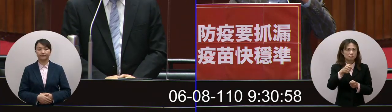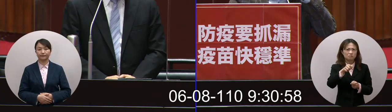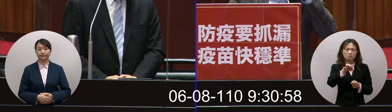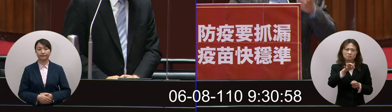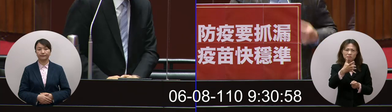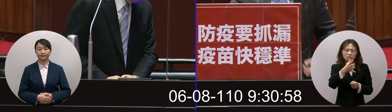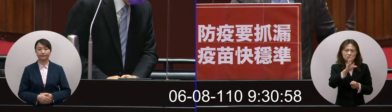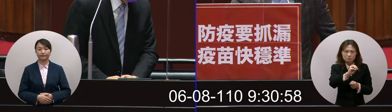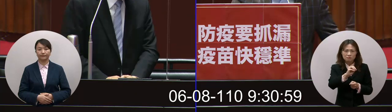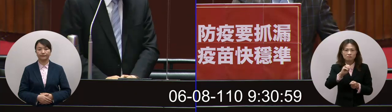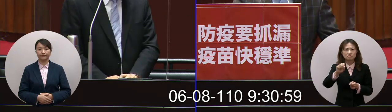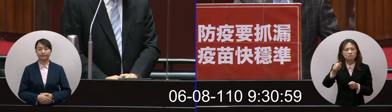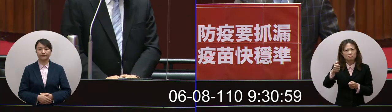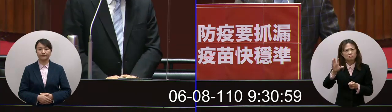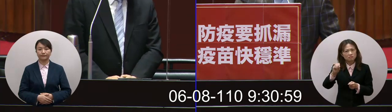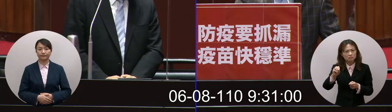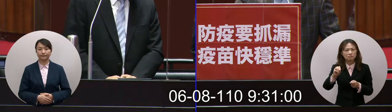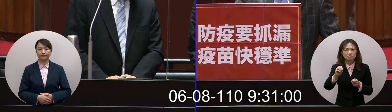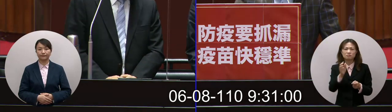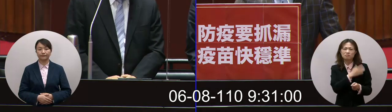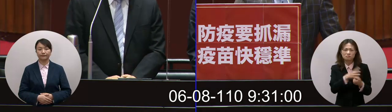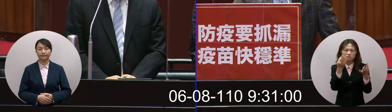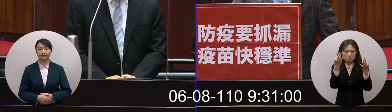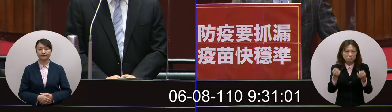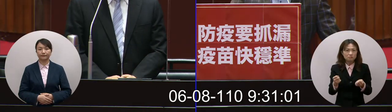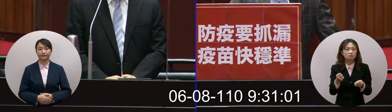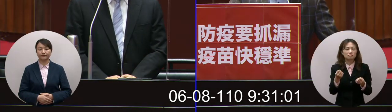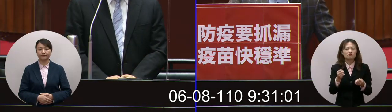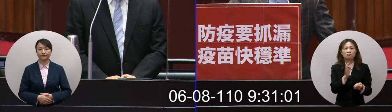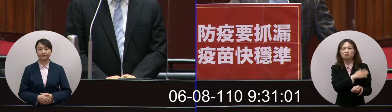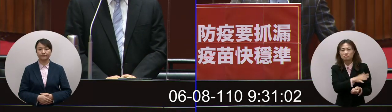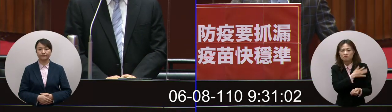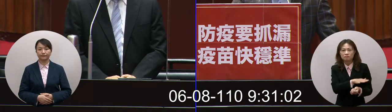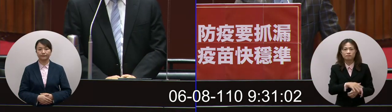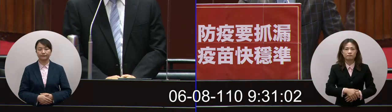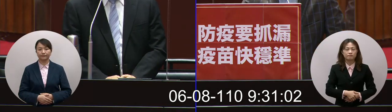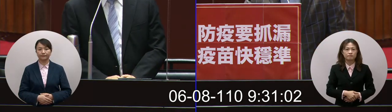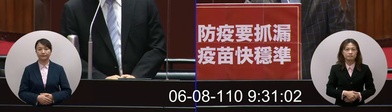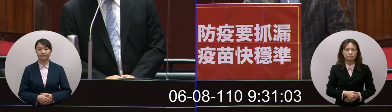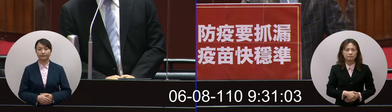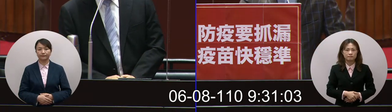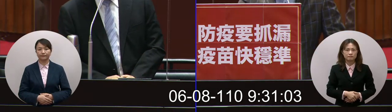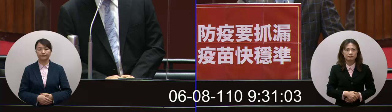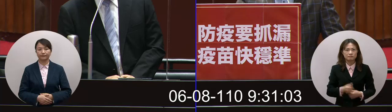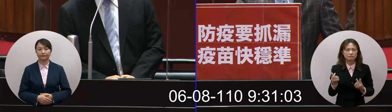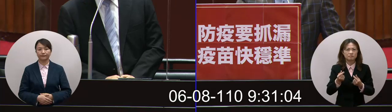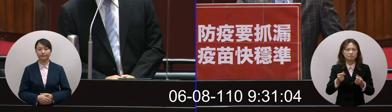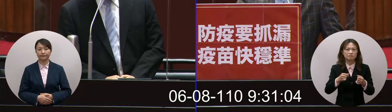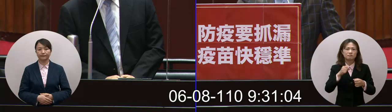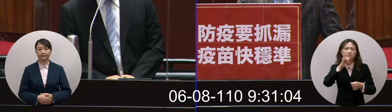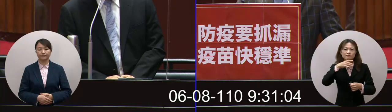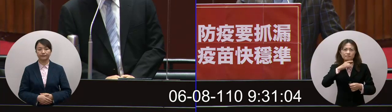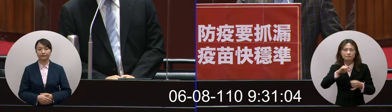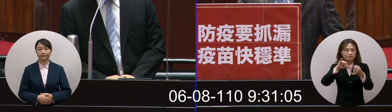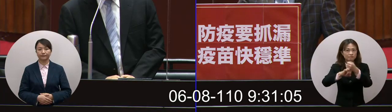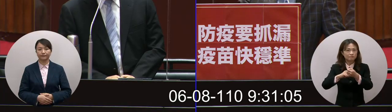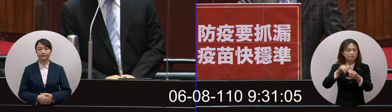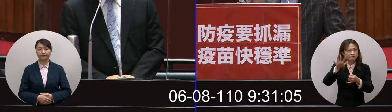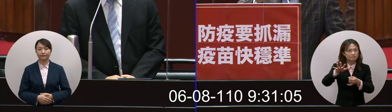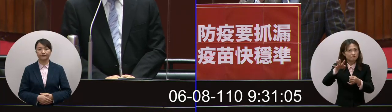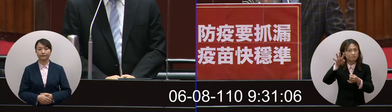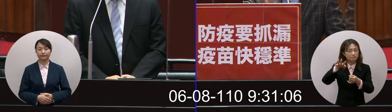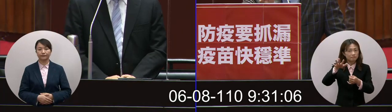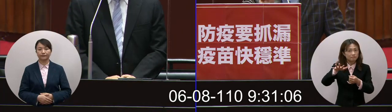也有1500万，有3800万，不管什么数字，阮也有新闻写越南定制的5000万，不管啦、啊。但问题